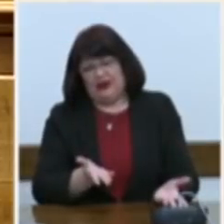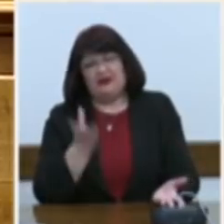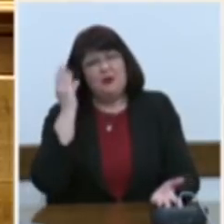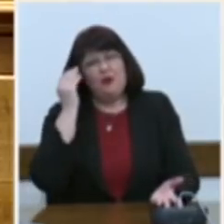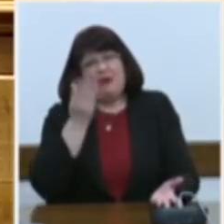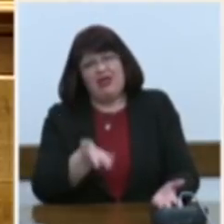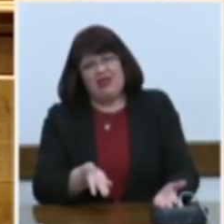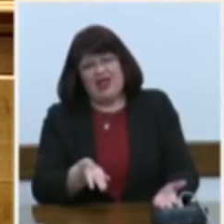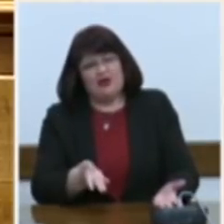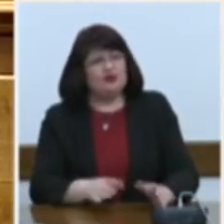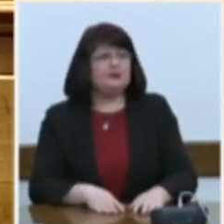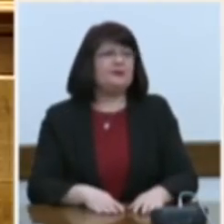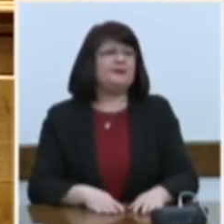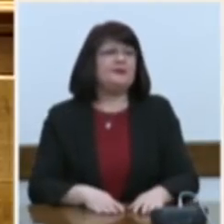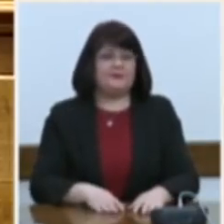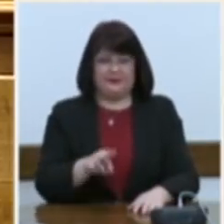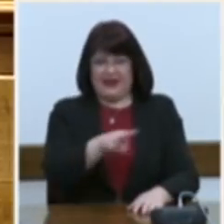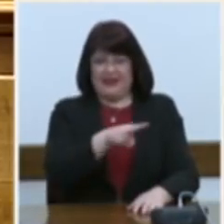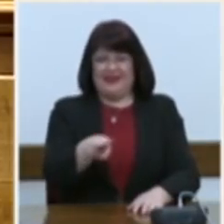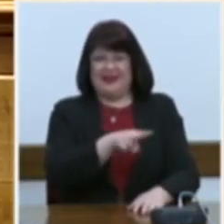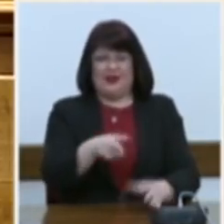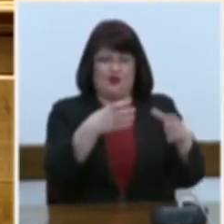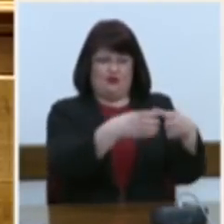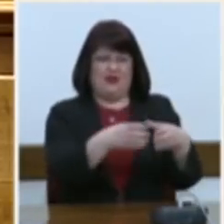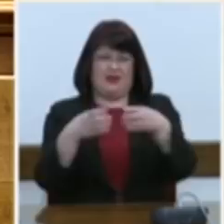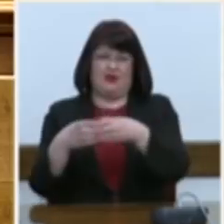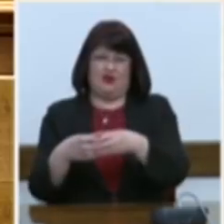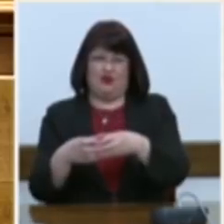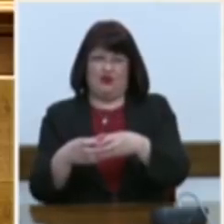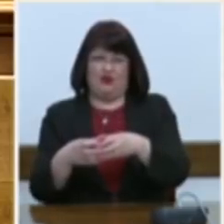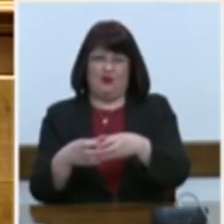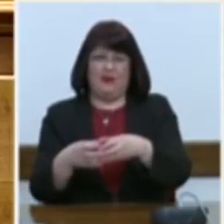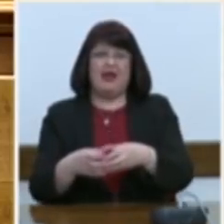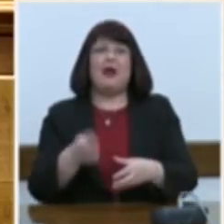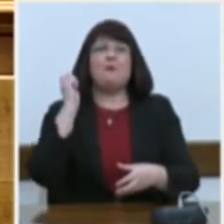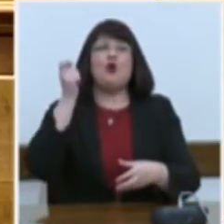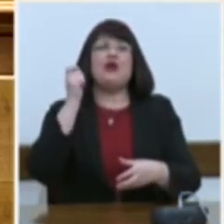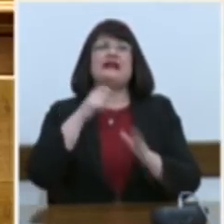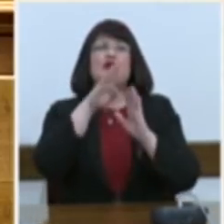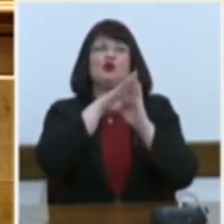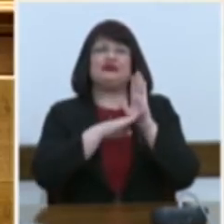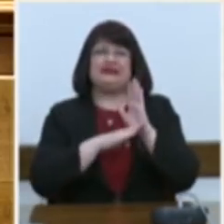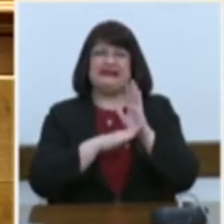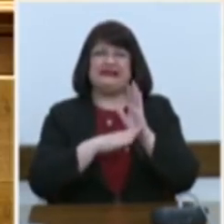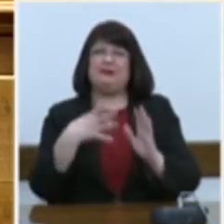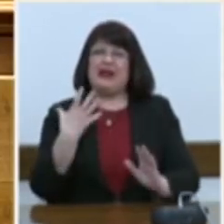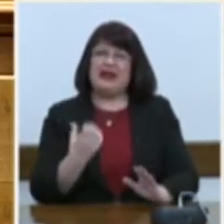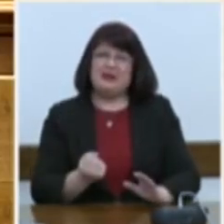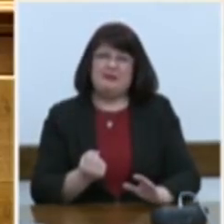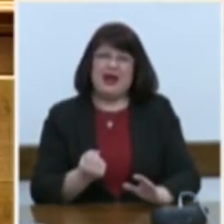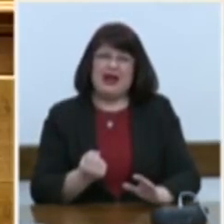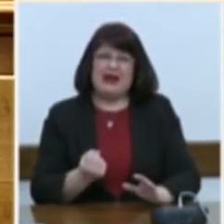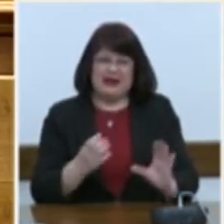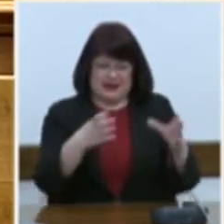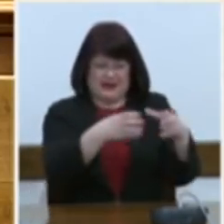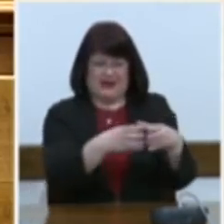όταν ανάμεσα στους δύο πόλους αυτού του αστικού πολιτικού συστήματος υπάρχει τόσο μεγάλη προσέγγιση